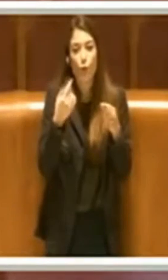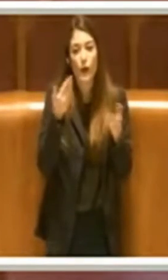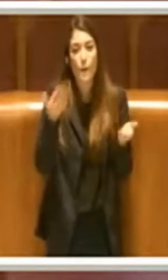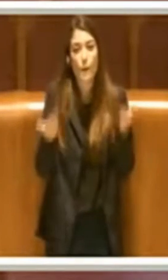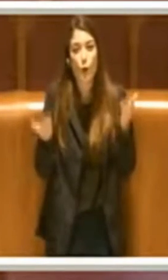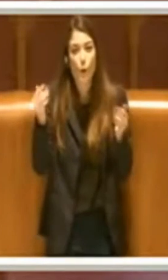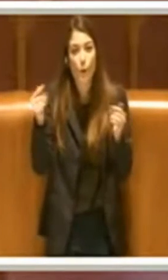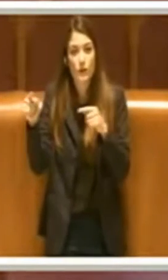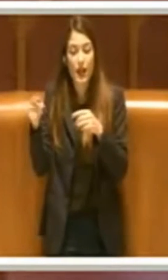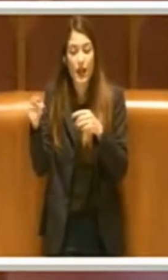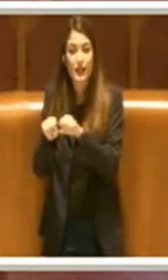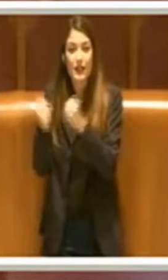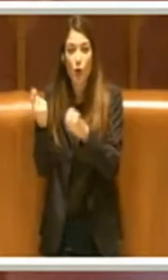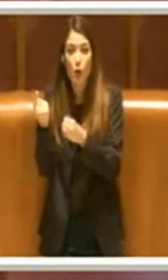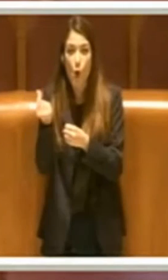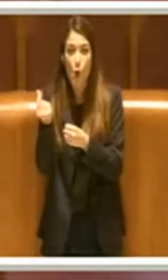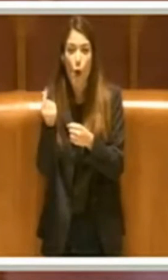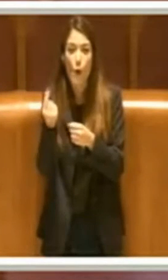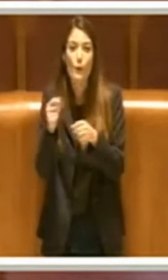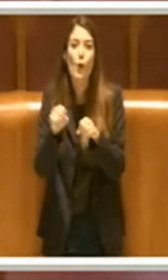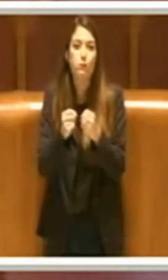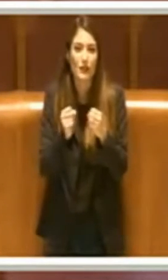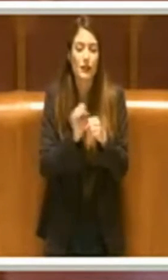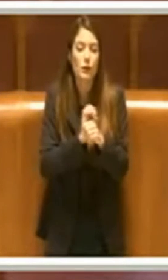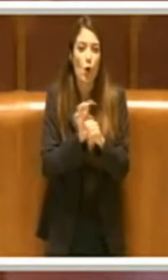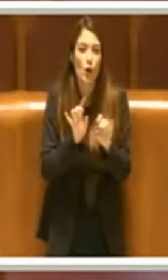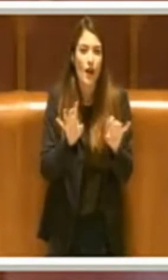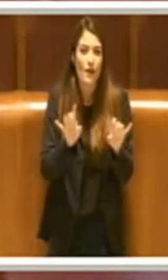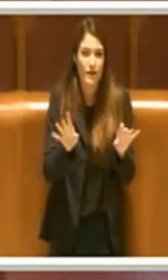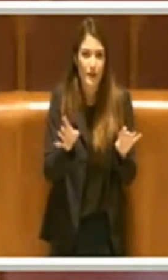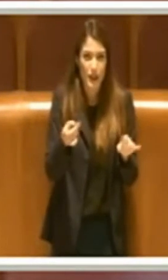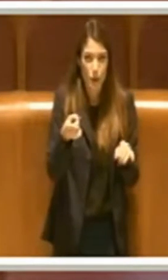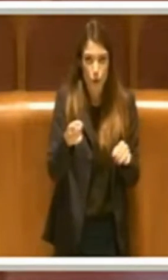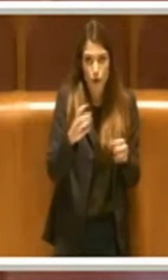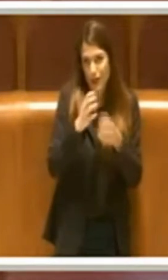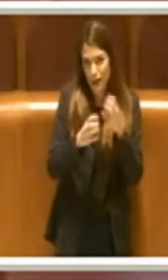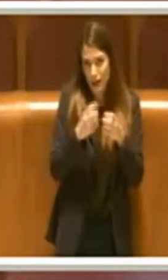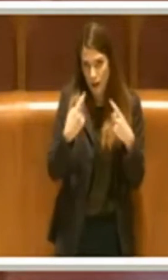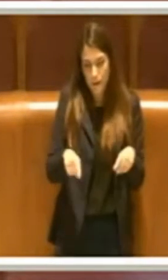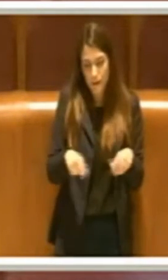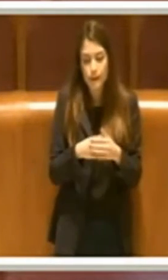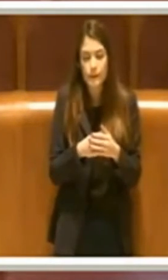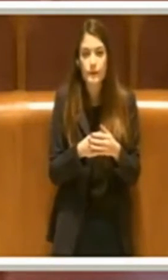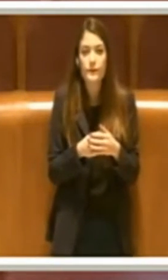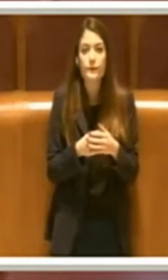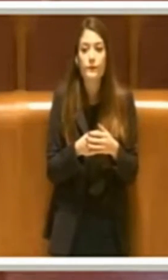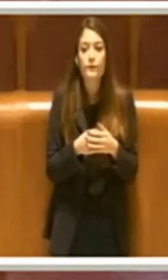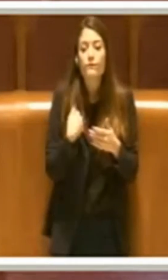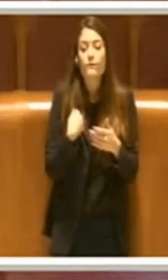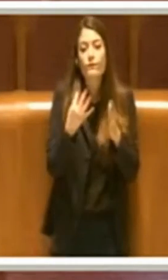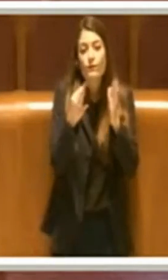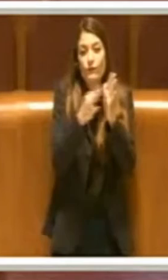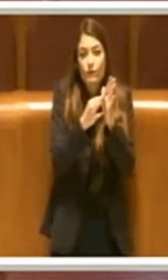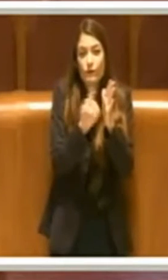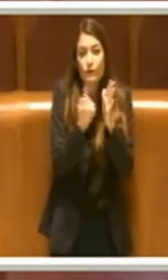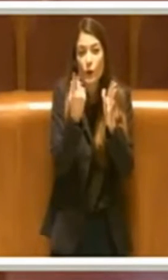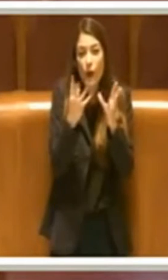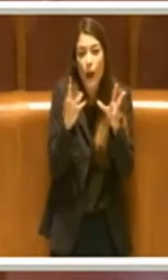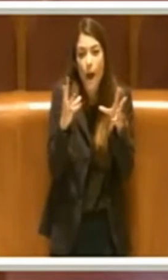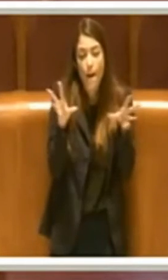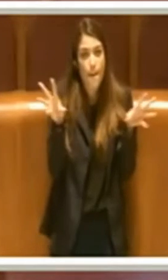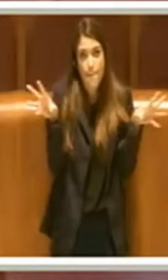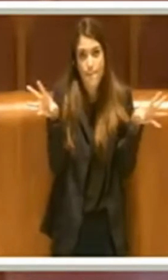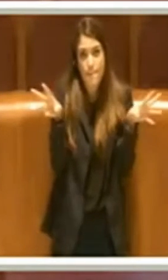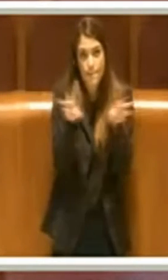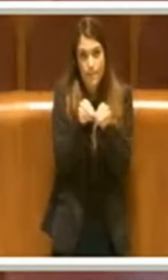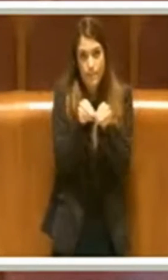economico causato da questa crisi. Io penso di aver condensato in un unico ordine del giorno tutte le misure